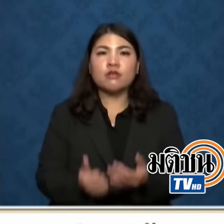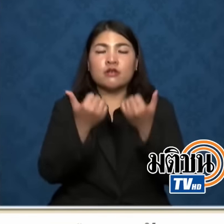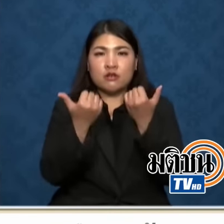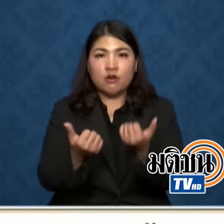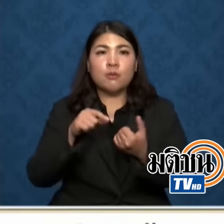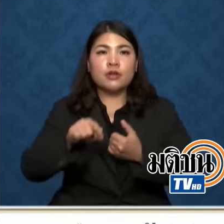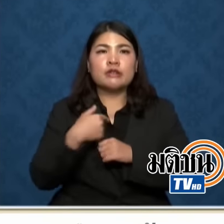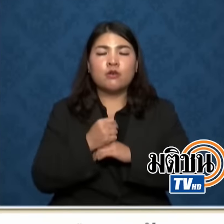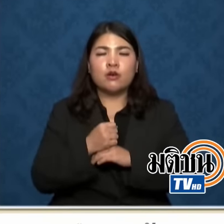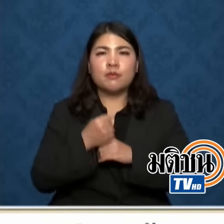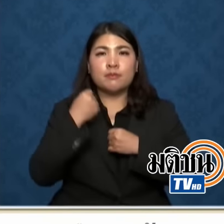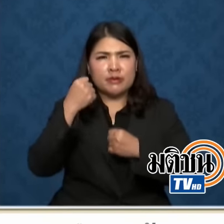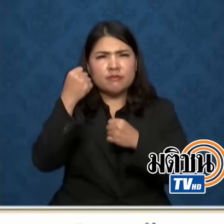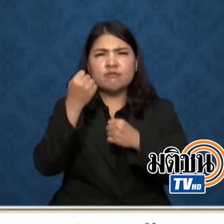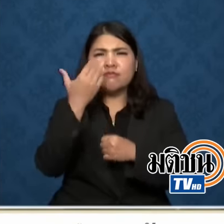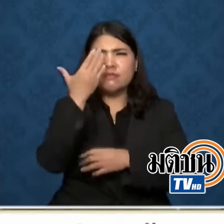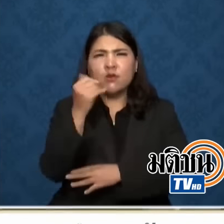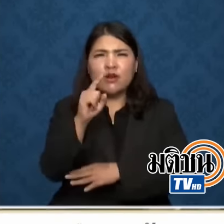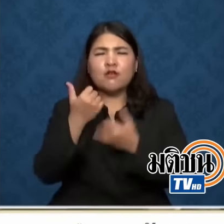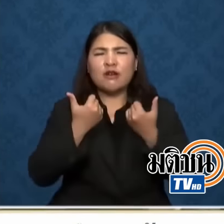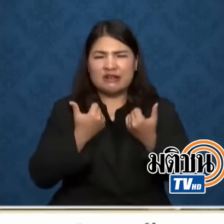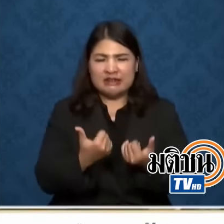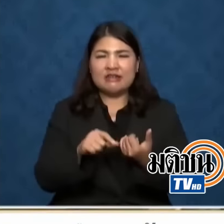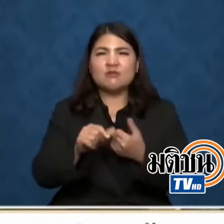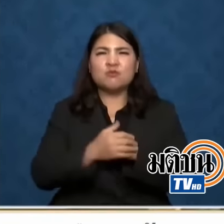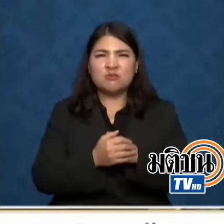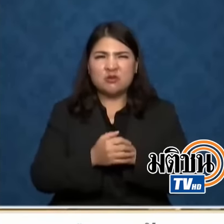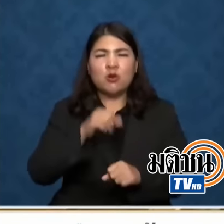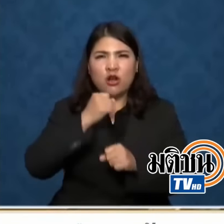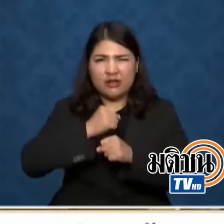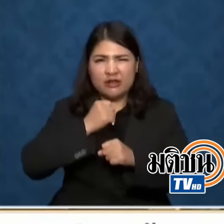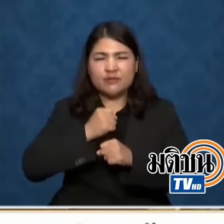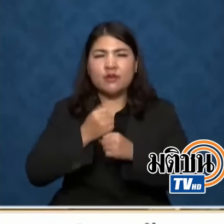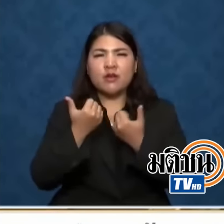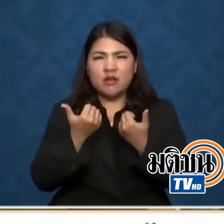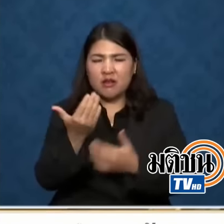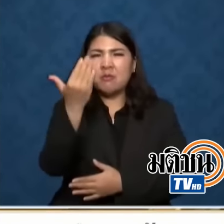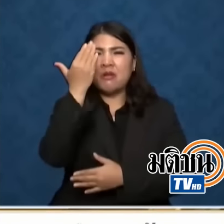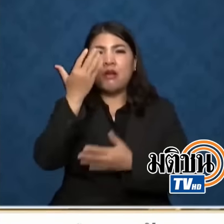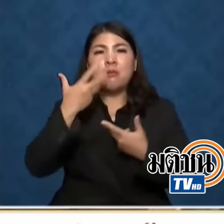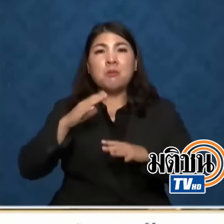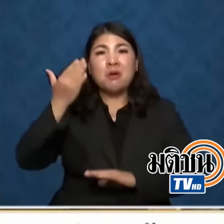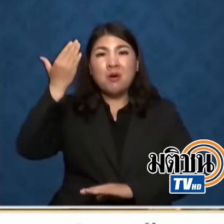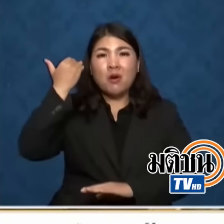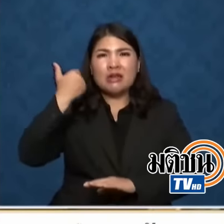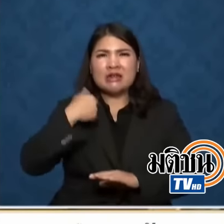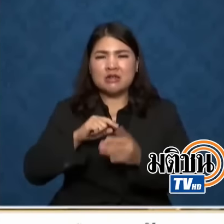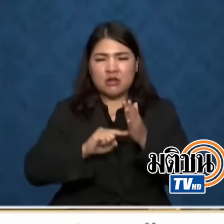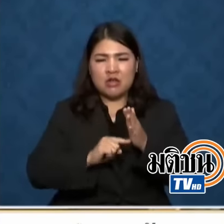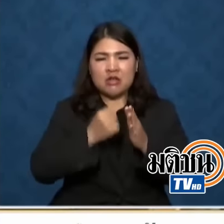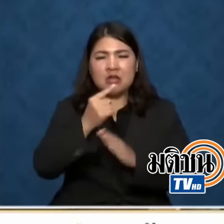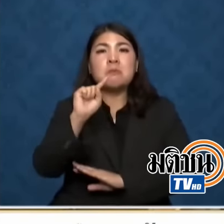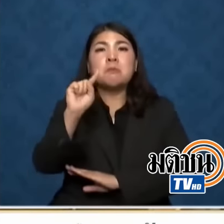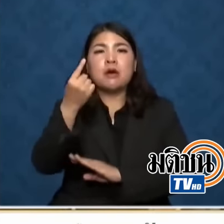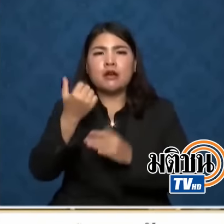ามที่เรียกได้ว่าเลือดเข้าตาแล้วนะคะจากเดิมที่เคยพายเรือในอ่างกลับไปเริ่มที่ศูนย์ใหม่เรื่อยๆวัน